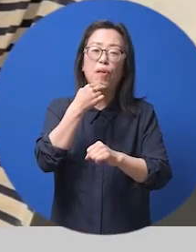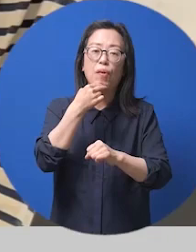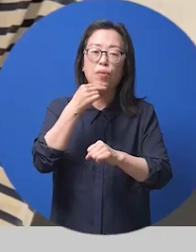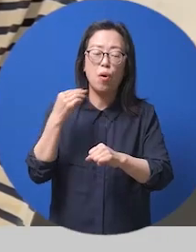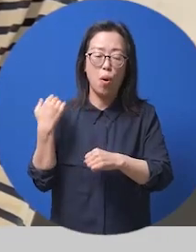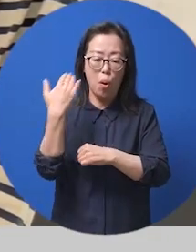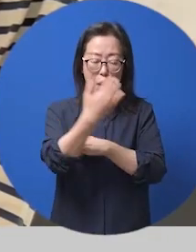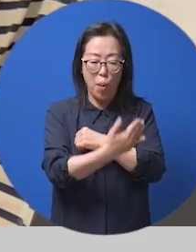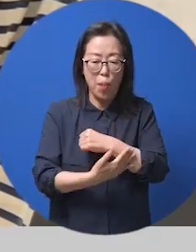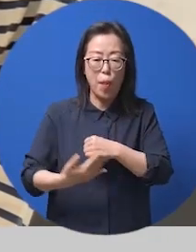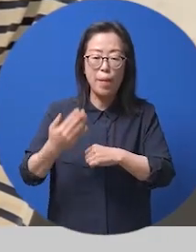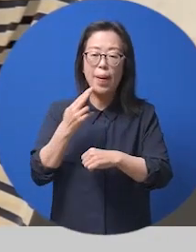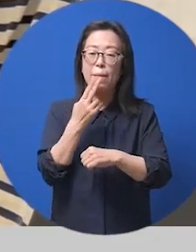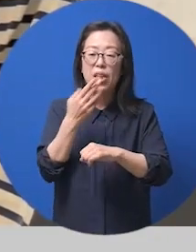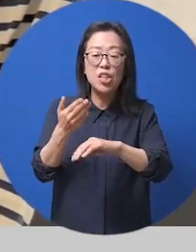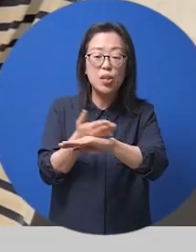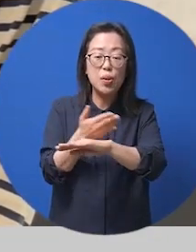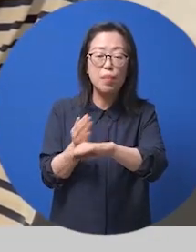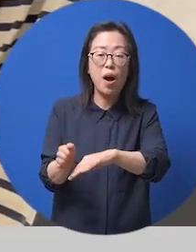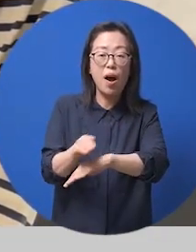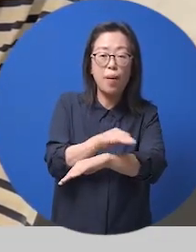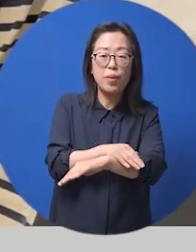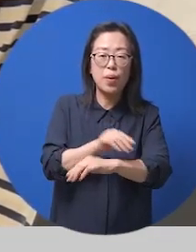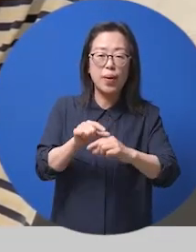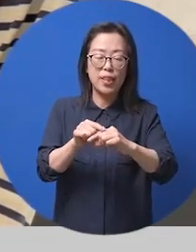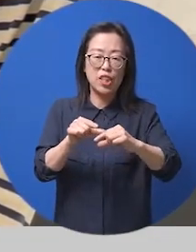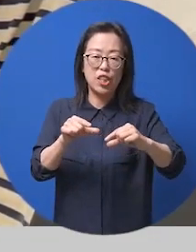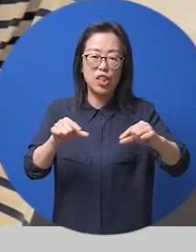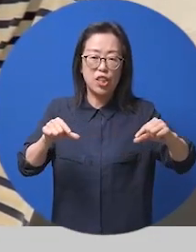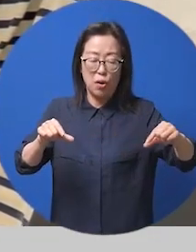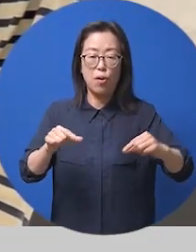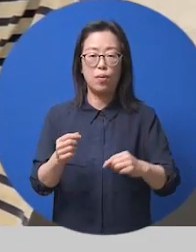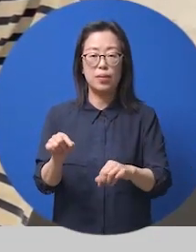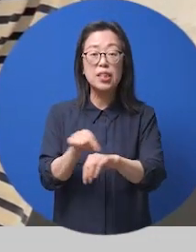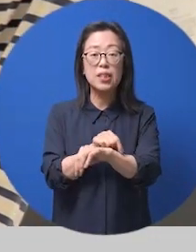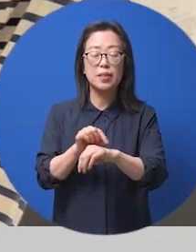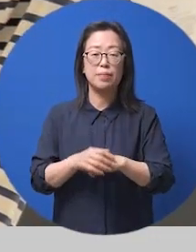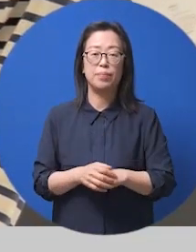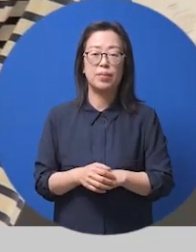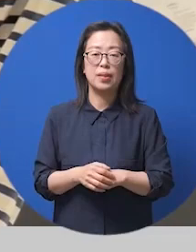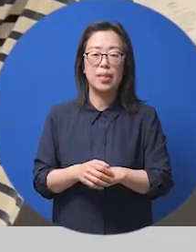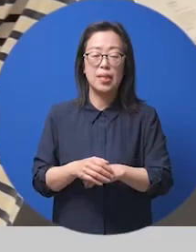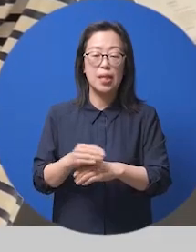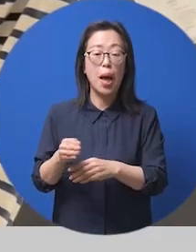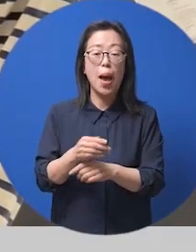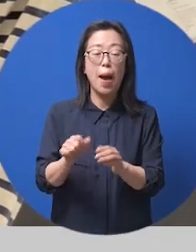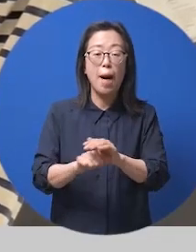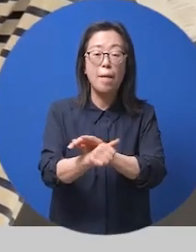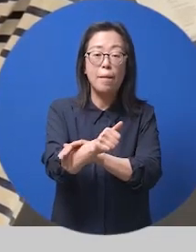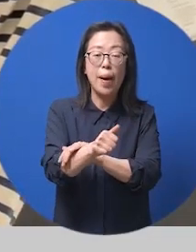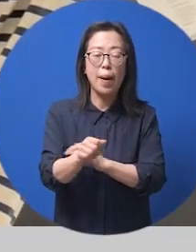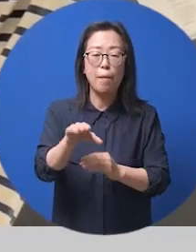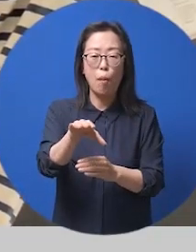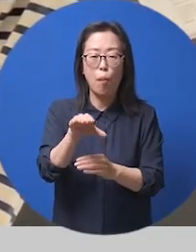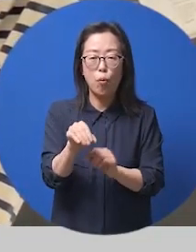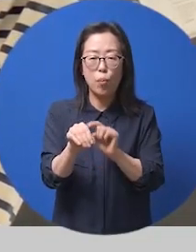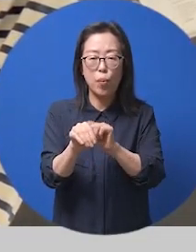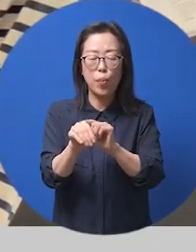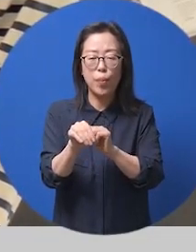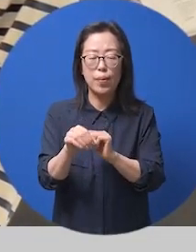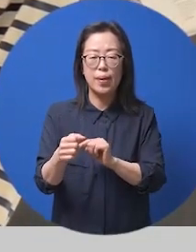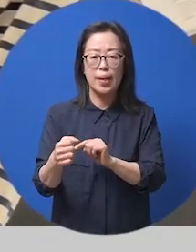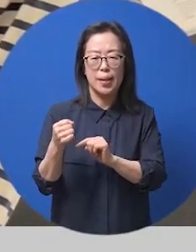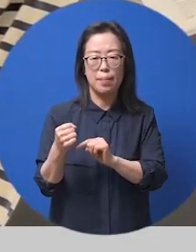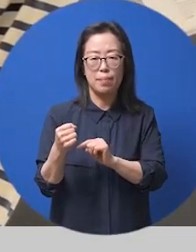온 몸이 비늘로 덮여 있으며 긴 몸통을 가지고 있는 것이 특징입니다. 이러한 뱀들은 몸을 구부렸다가